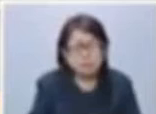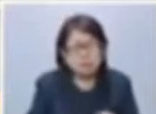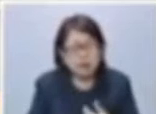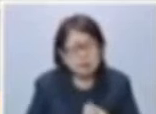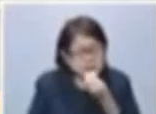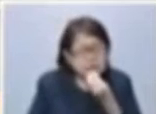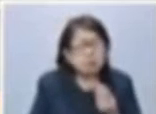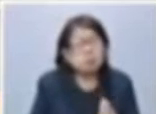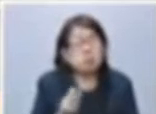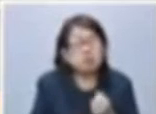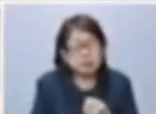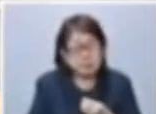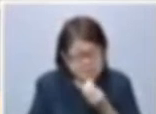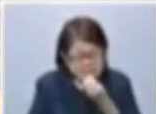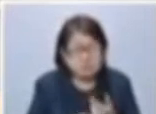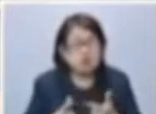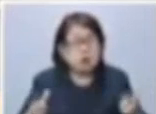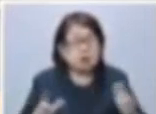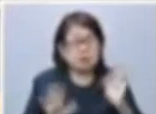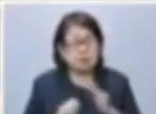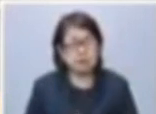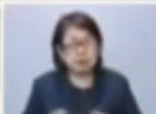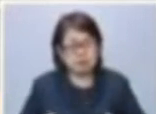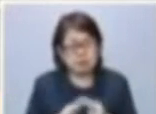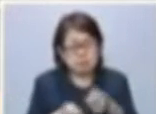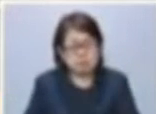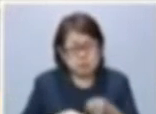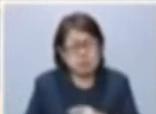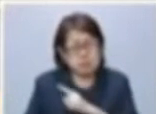ราะฉะนั้นกระทรวงเกษตรและสหกรณ์รวมได้ดู